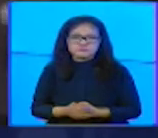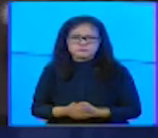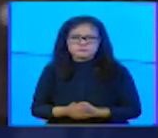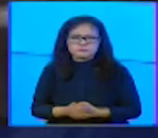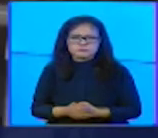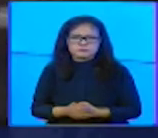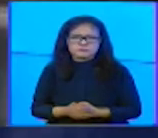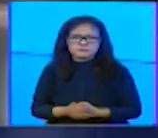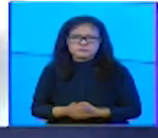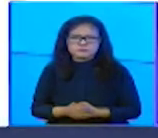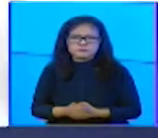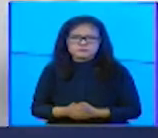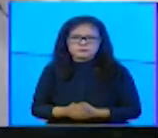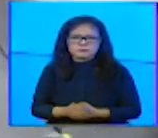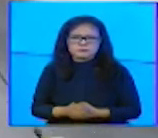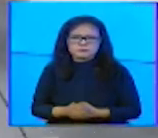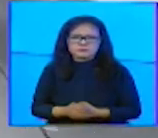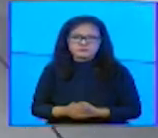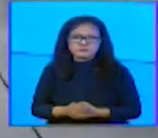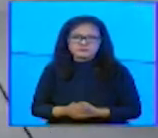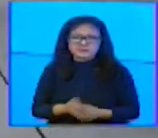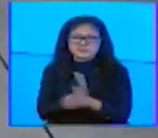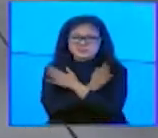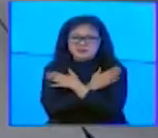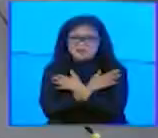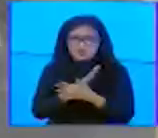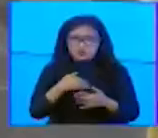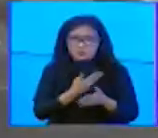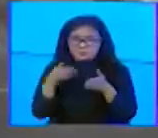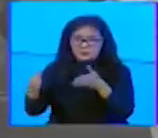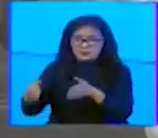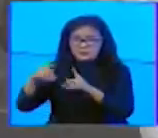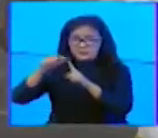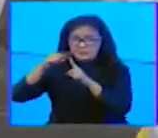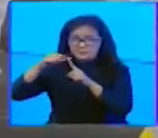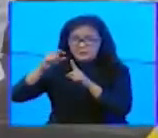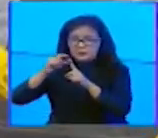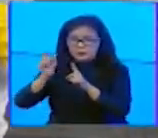udah ini udah enggak. Jenazah korban dimakamkan di TPU Tegal